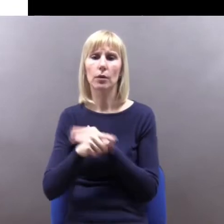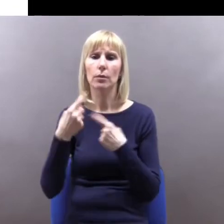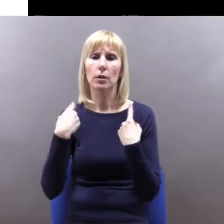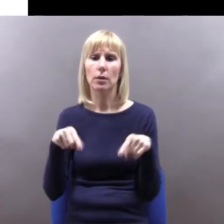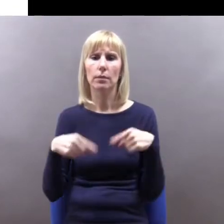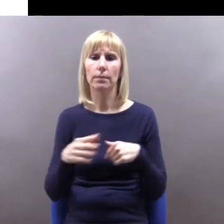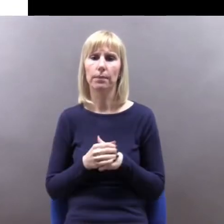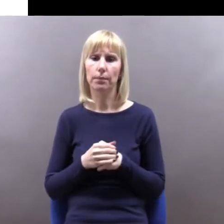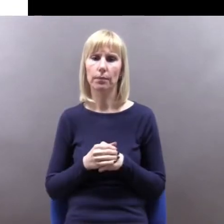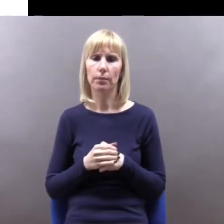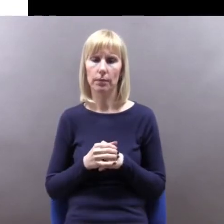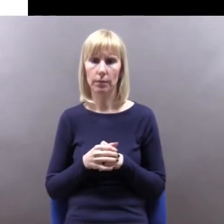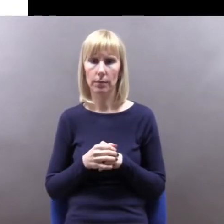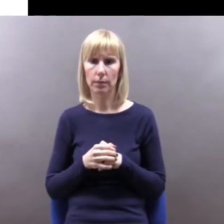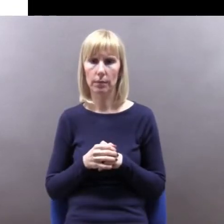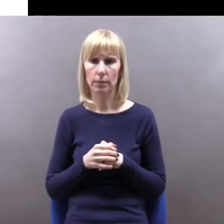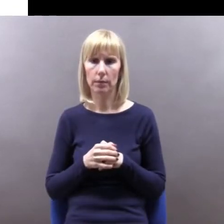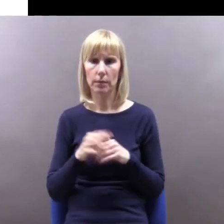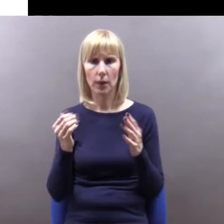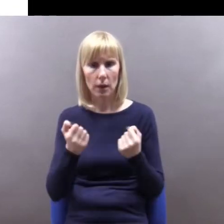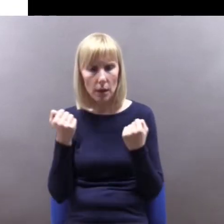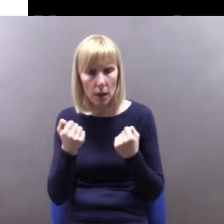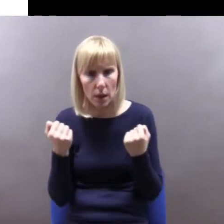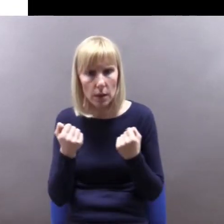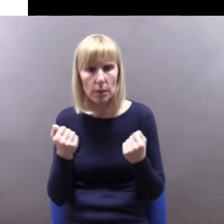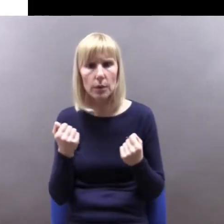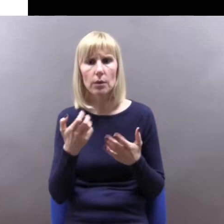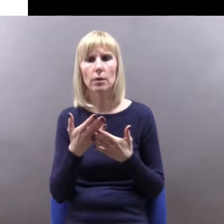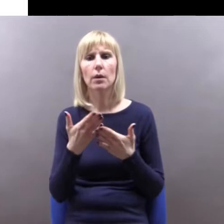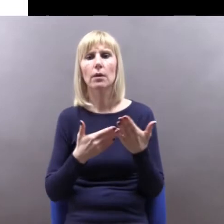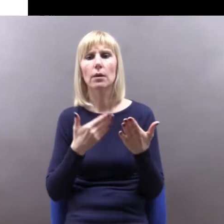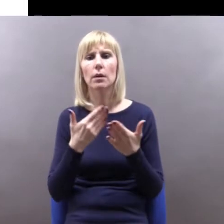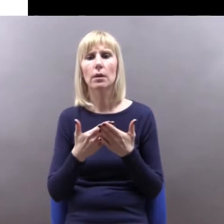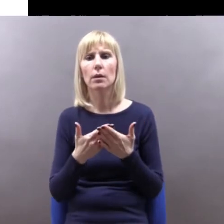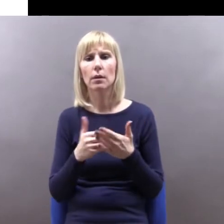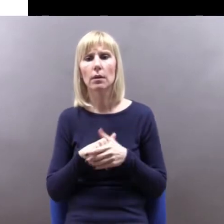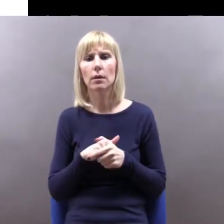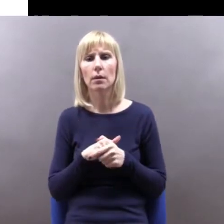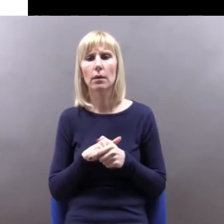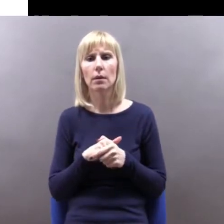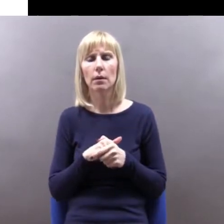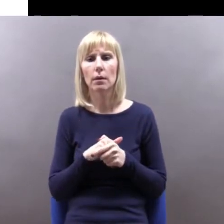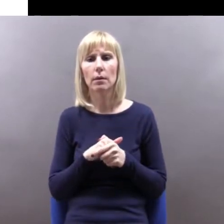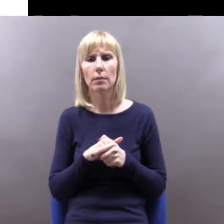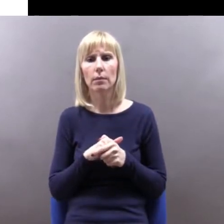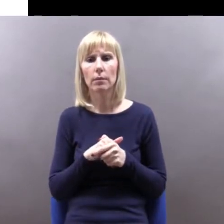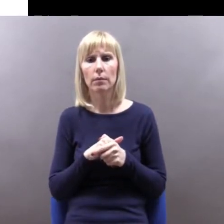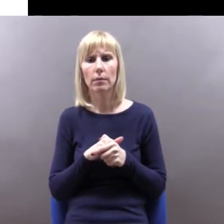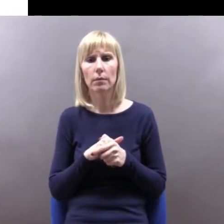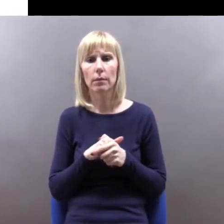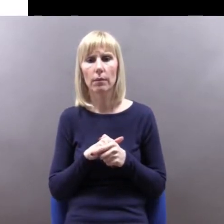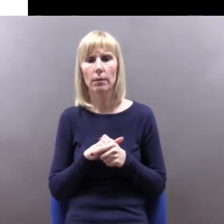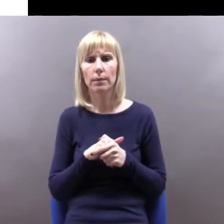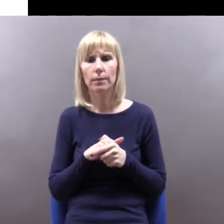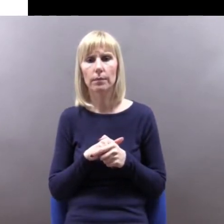Konsultowaliśmy te piktogramy z osobami z niepełnosprawnościami i oni powiedzieli, że są czytelne, natomiast